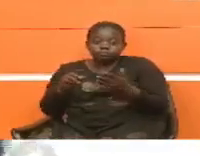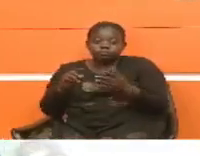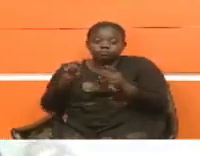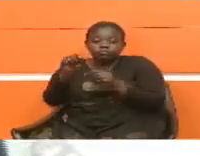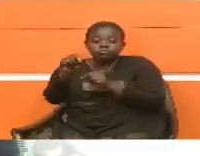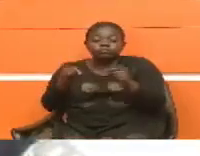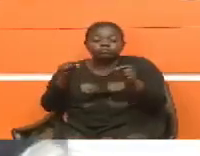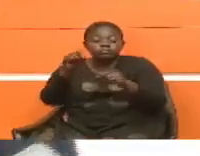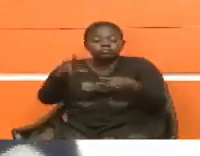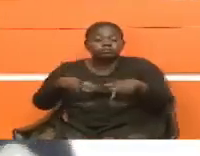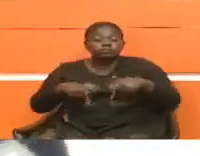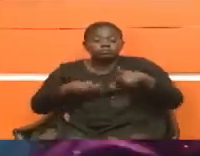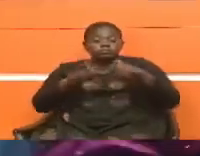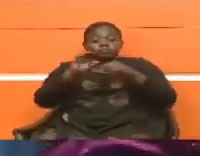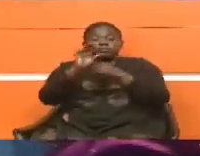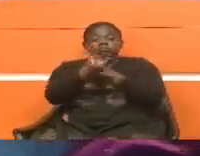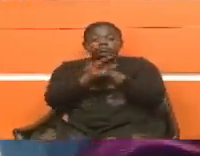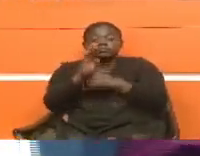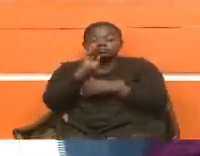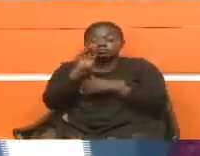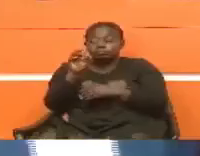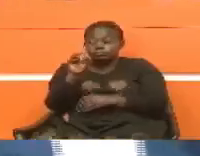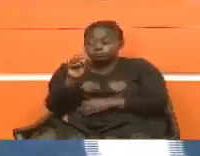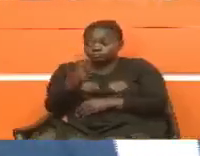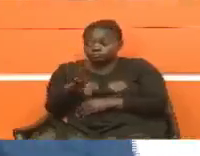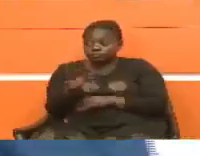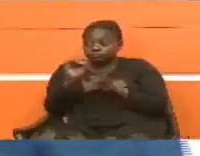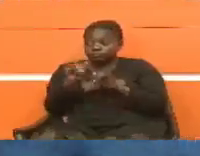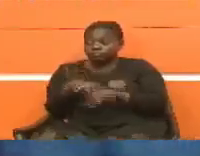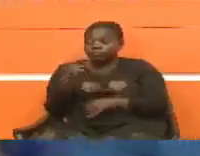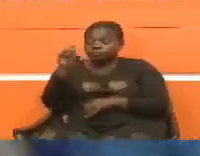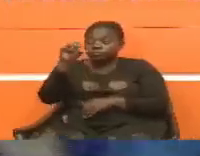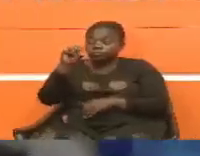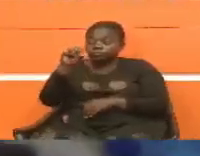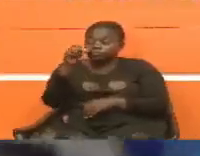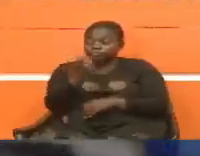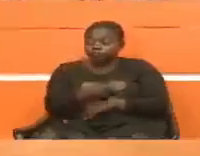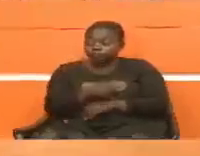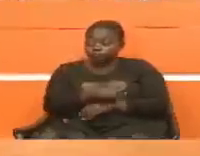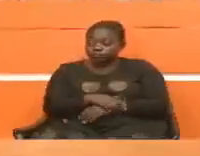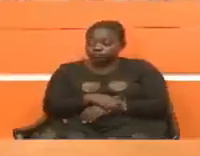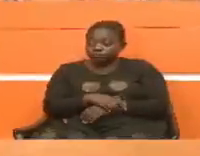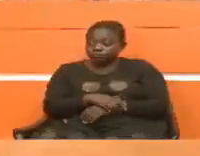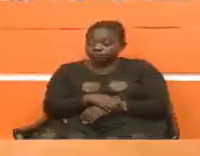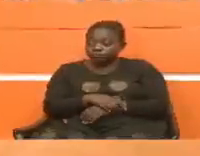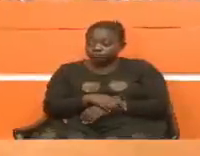bwayo eggwanga lyalibadde ddamu. Olusisira luno lumaze ennaku mwenda nga luyinda.